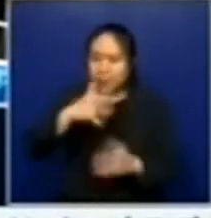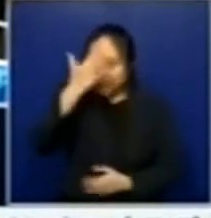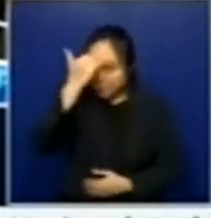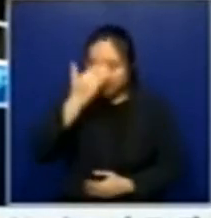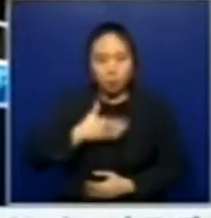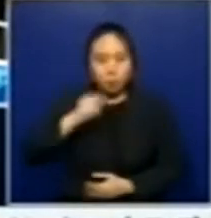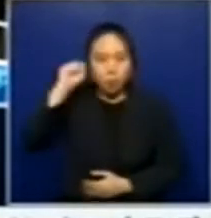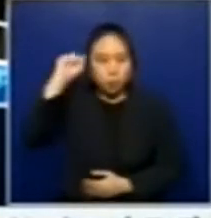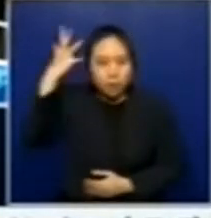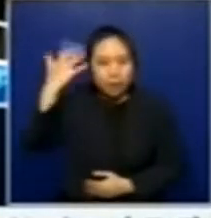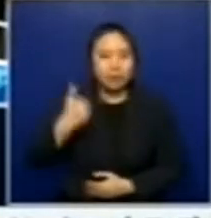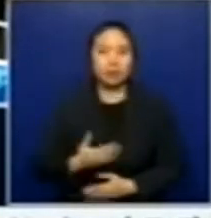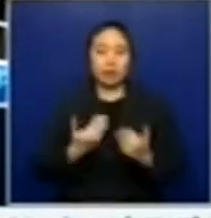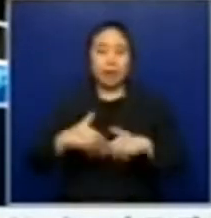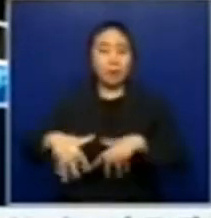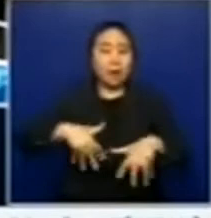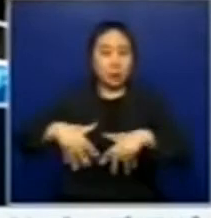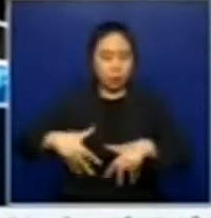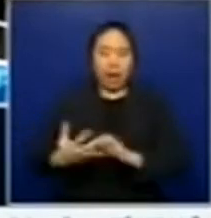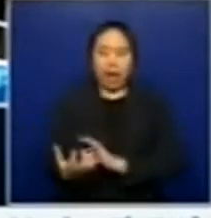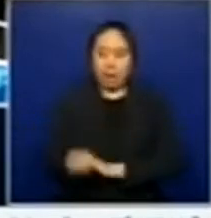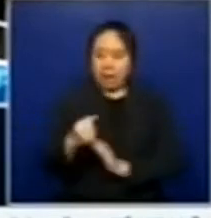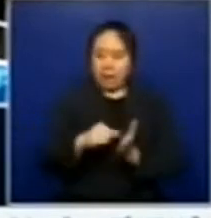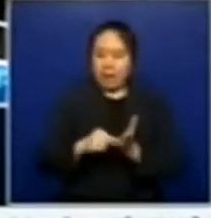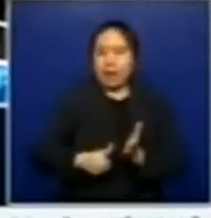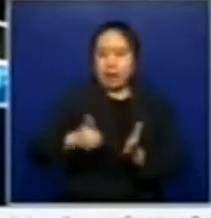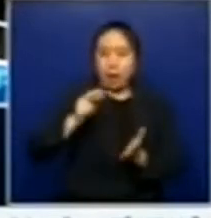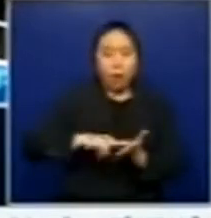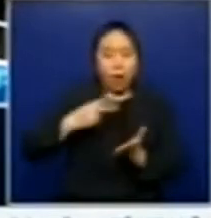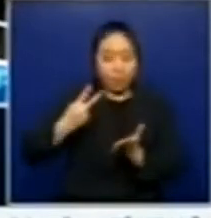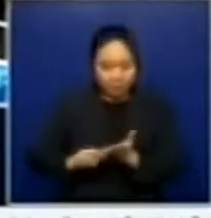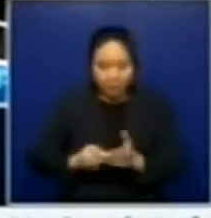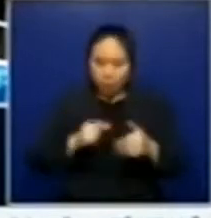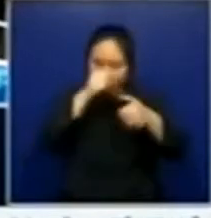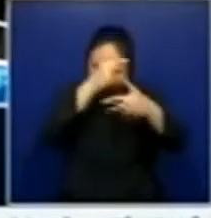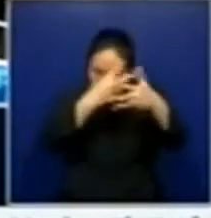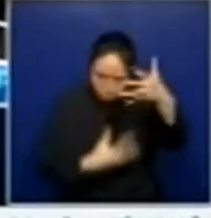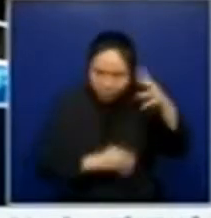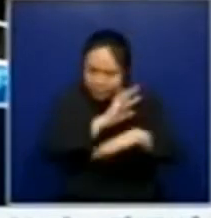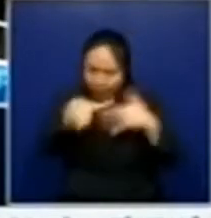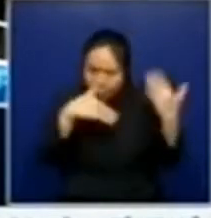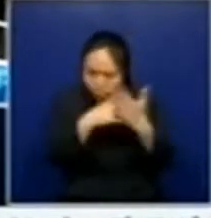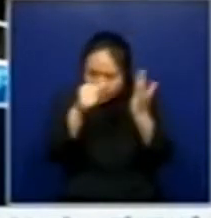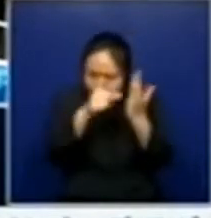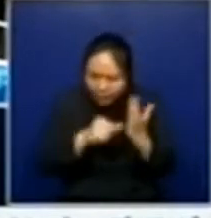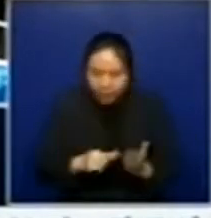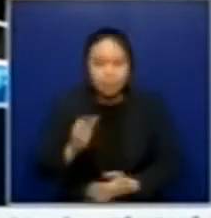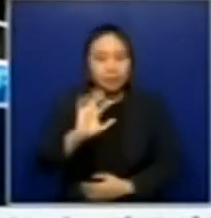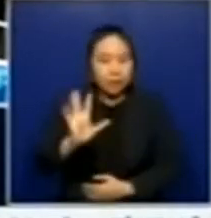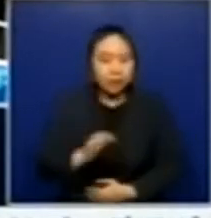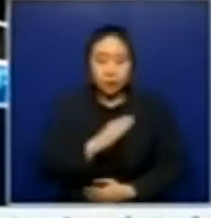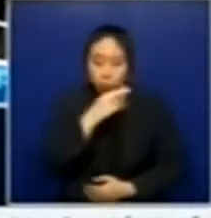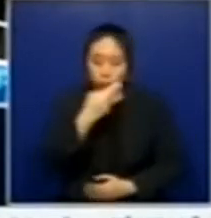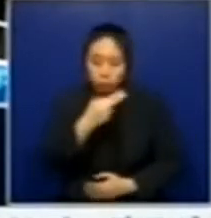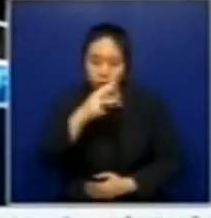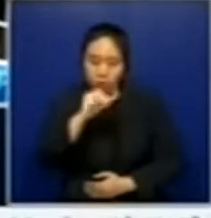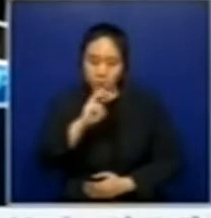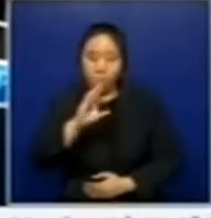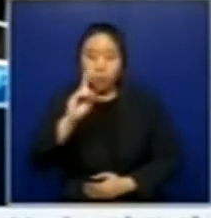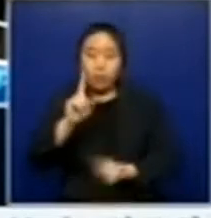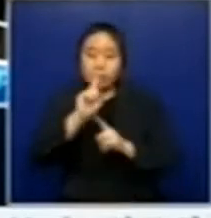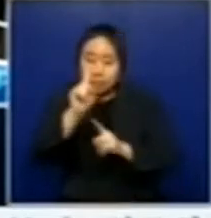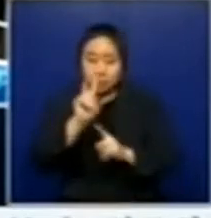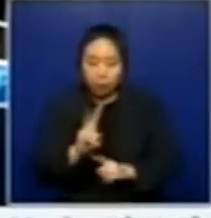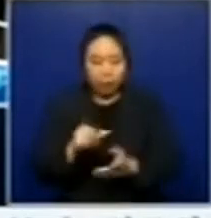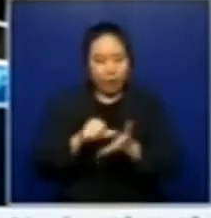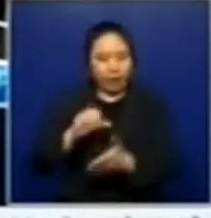าใจท่านประธานครับการที่ประชาชนมีอำนาจแก้ได้มันไม่ได้แปลว่าพวกเขาจะต้องแก้ทุกข้อถ้าท่านบอกว่าหมวด1หมวด2ห้ามแก้มันจะกระท